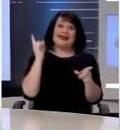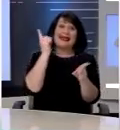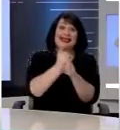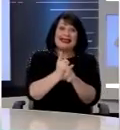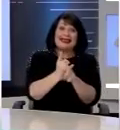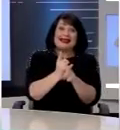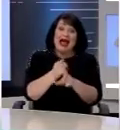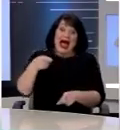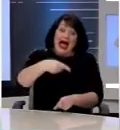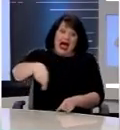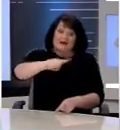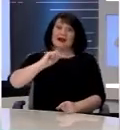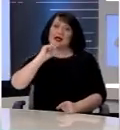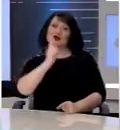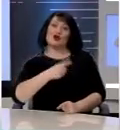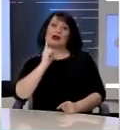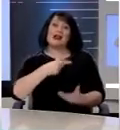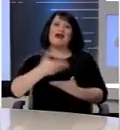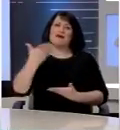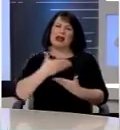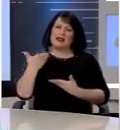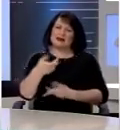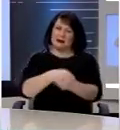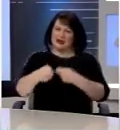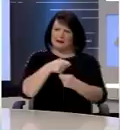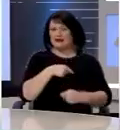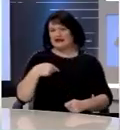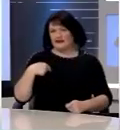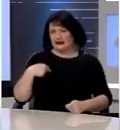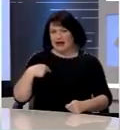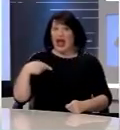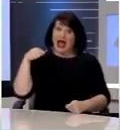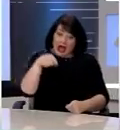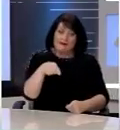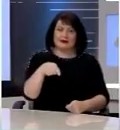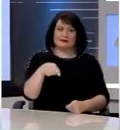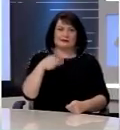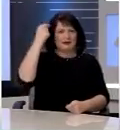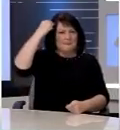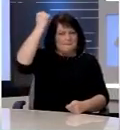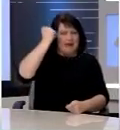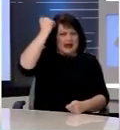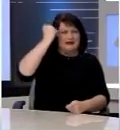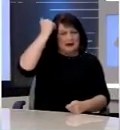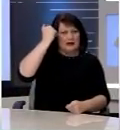που σας δίνουν γραμμή με τα πρωτοσέλιδά τους. Γιατί στο βάθος του αρρωστημένου τους μυαλού